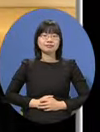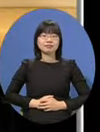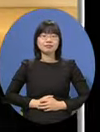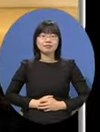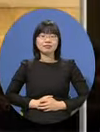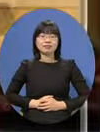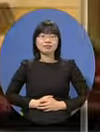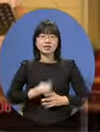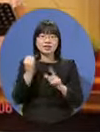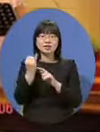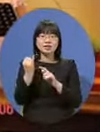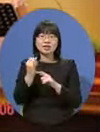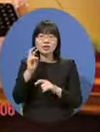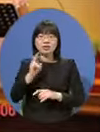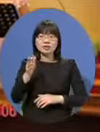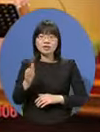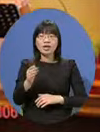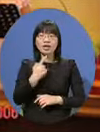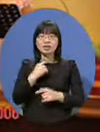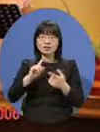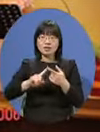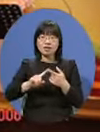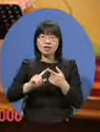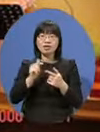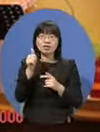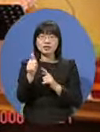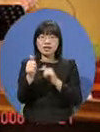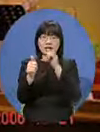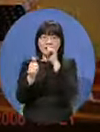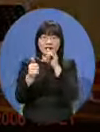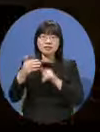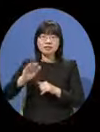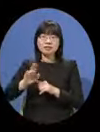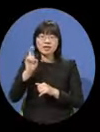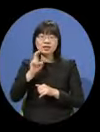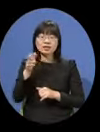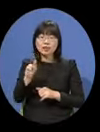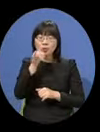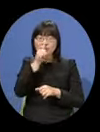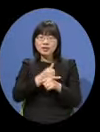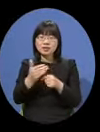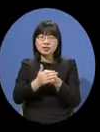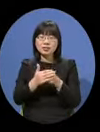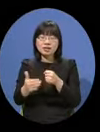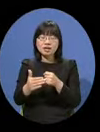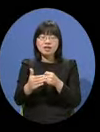사실 진아 씨는 성악을 전공한 성악가랍니다. 하지만 음악을 전공했다고